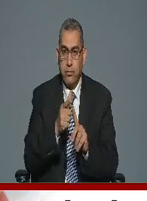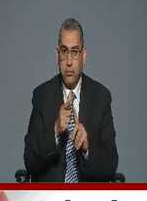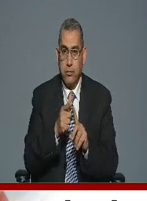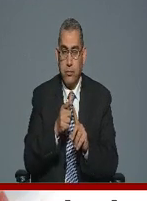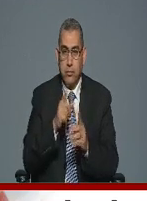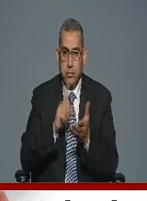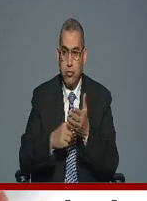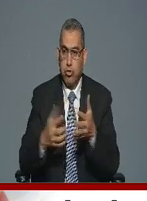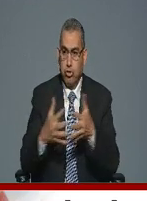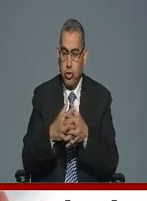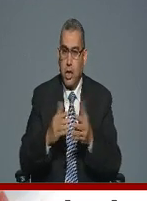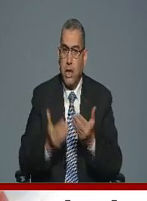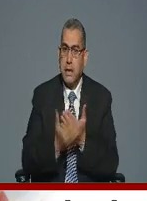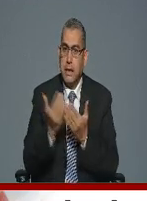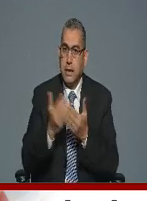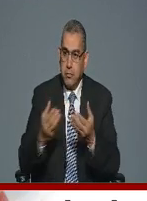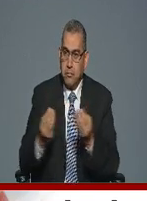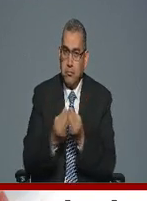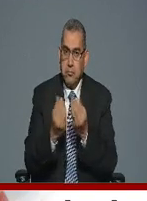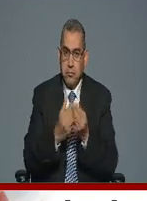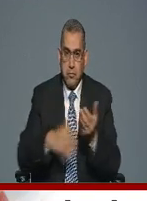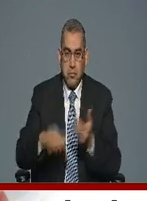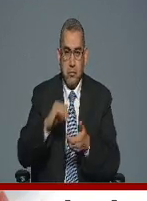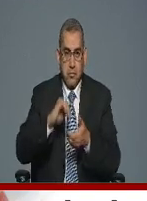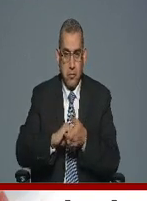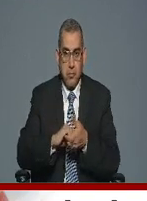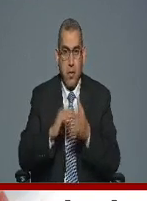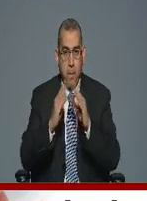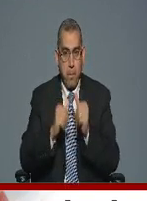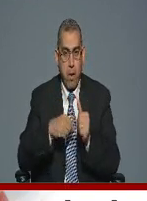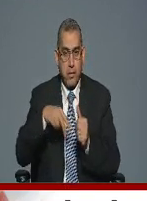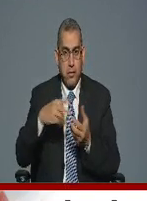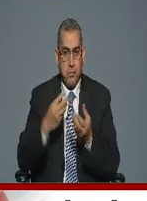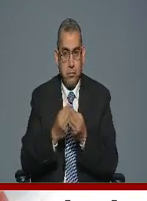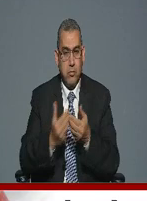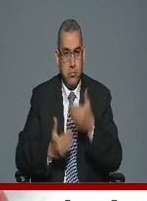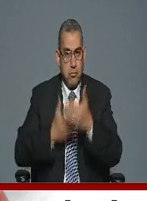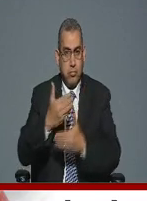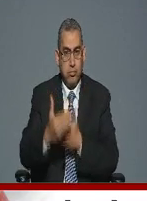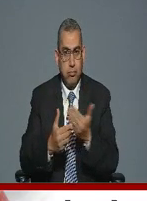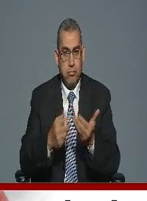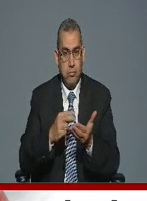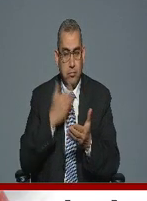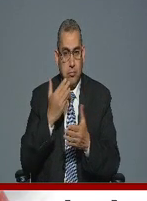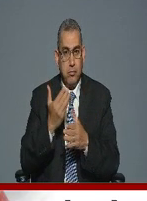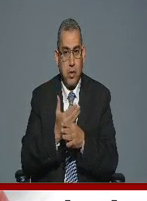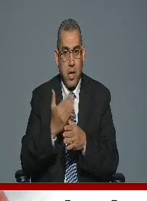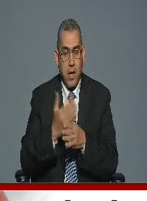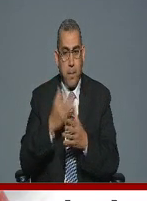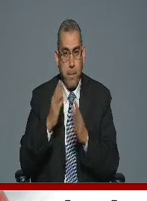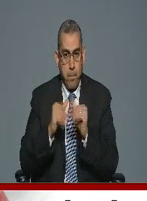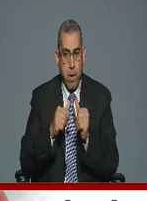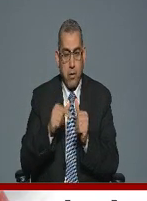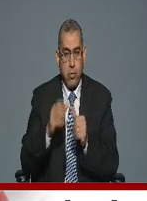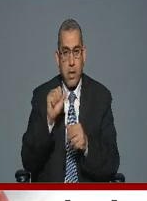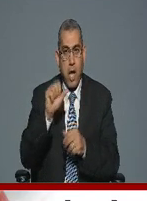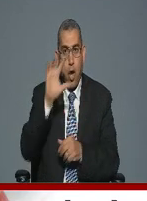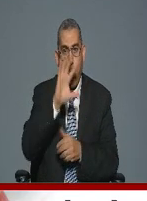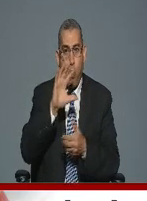جديدة وعهد علاقة جديدة ما بين العلاقات المصرية والأوروبية. هذه العلاقة الاستراتيجية بين مصر والاتحاد